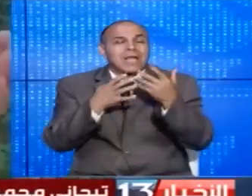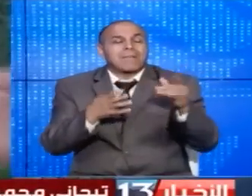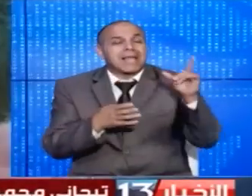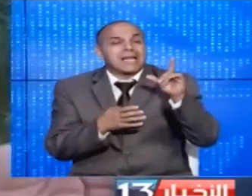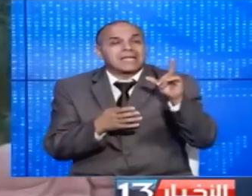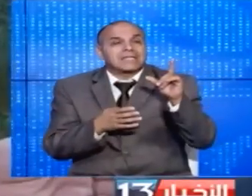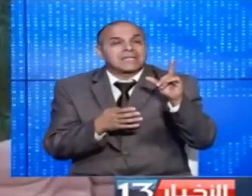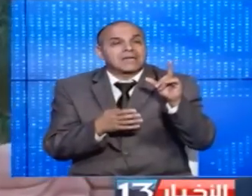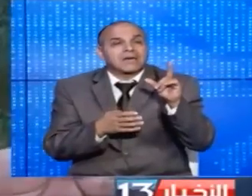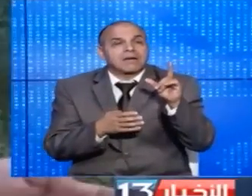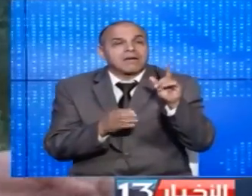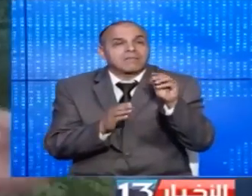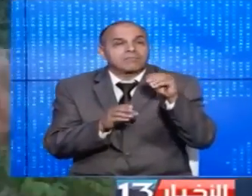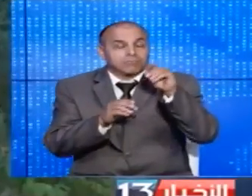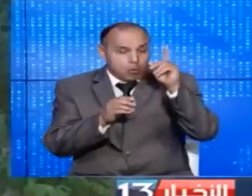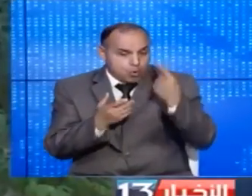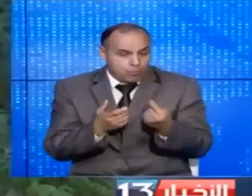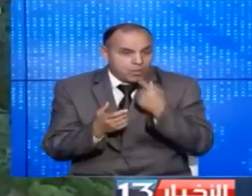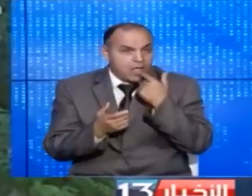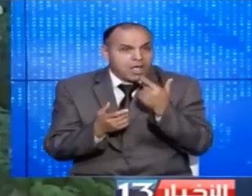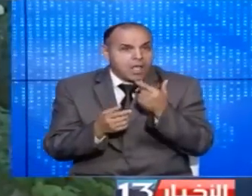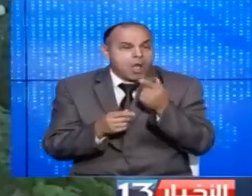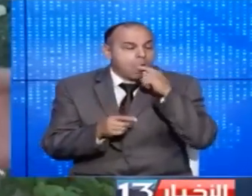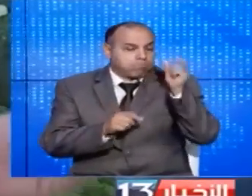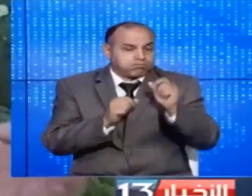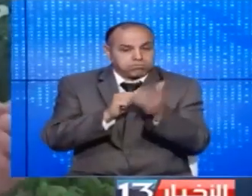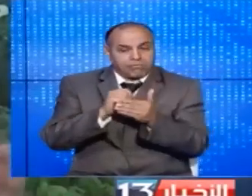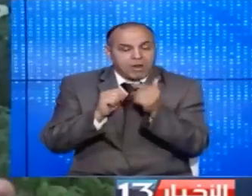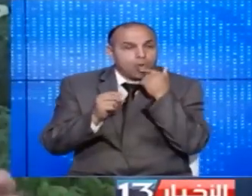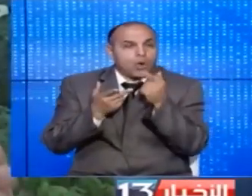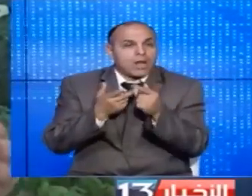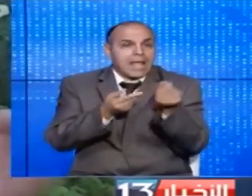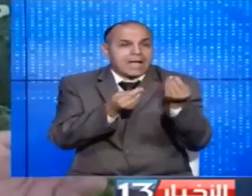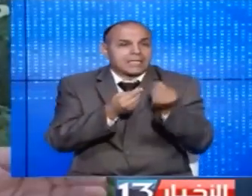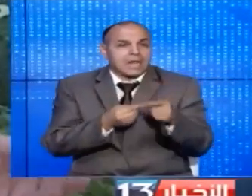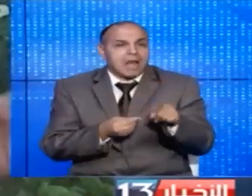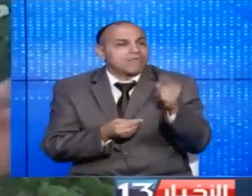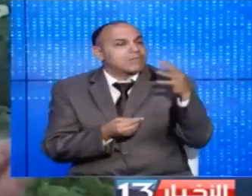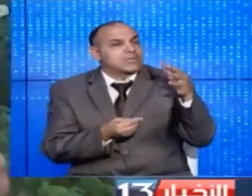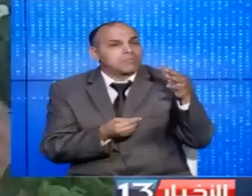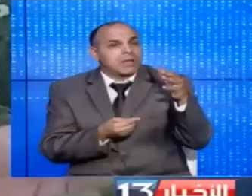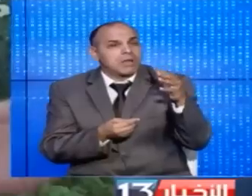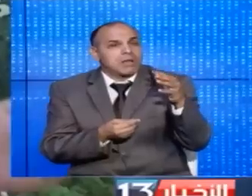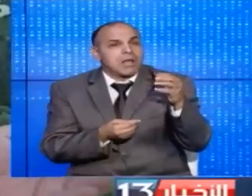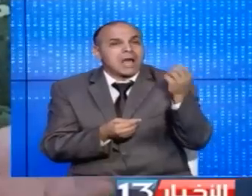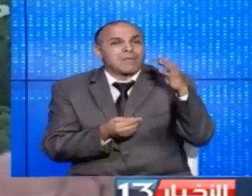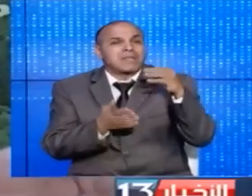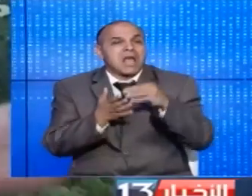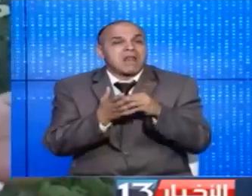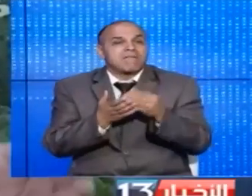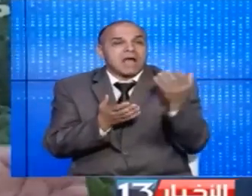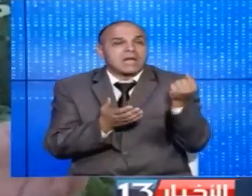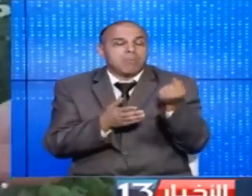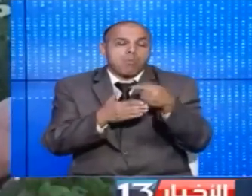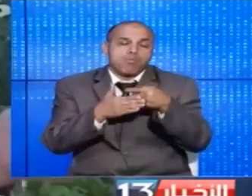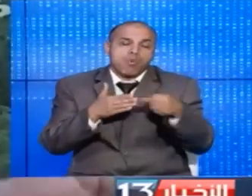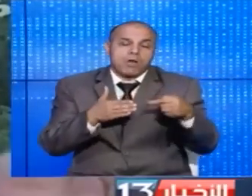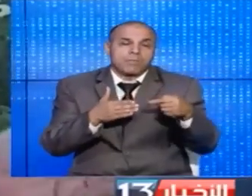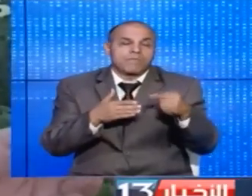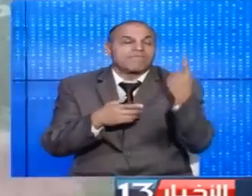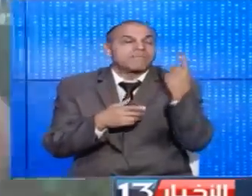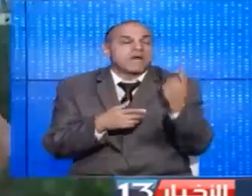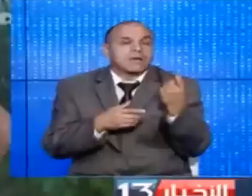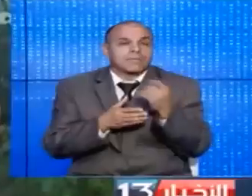في المطلوب، والمنتج يعطينا الفلاح يعطينا في 1,500، فما 400,000 لتر الحليب ناقصة في